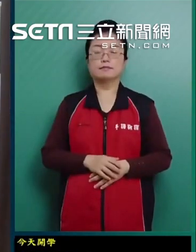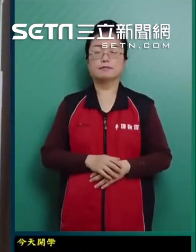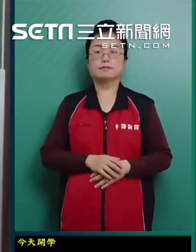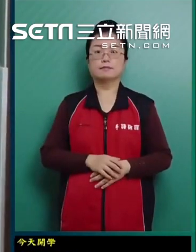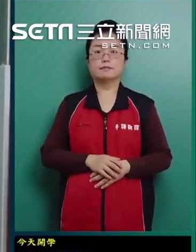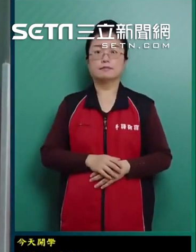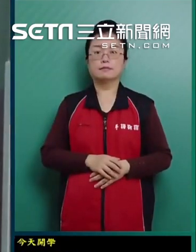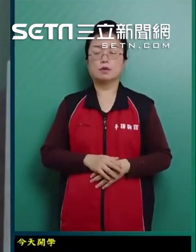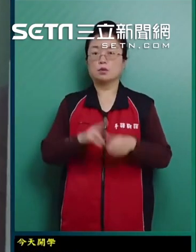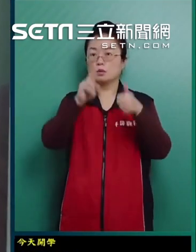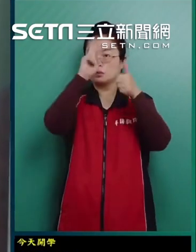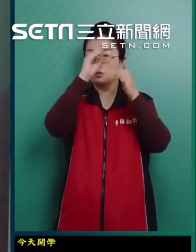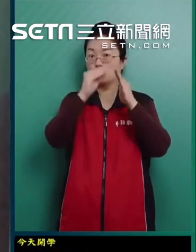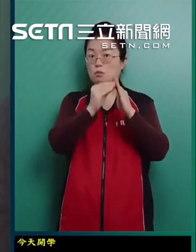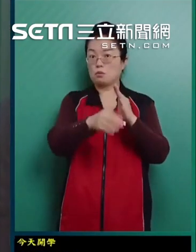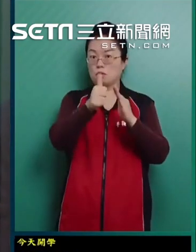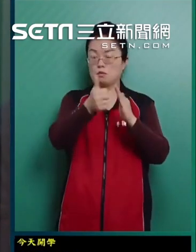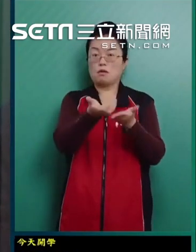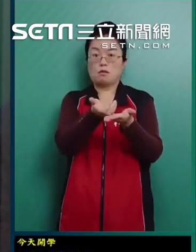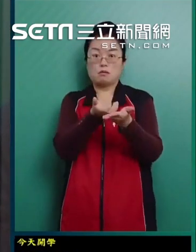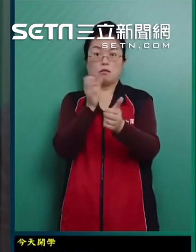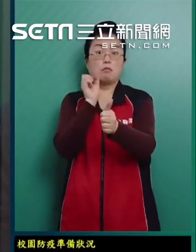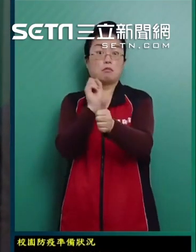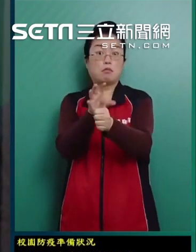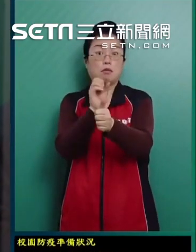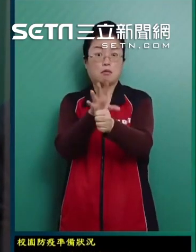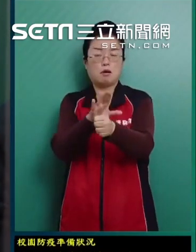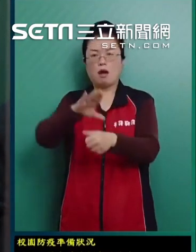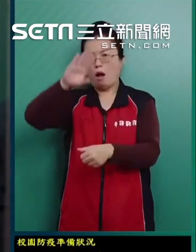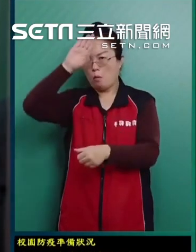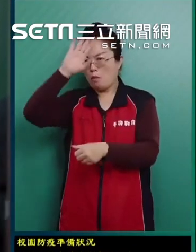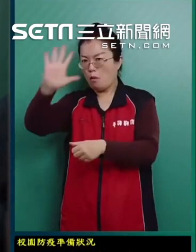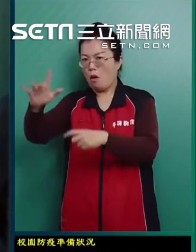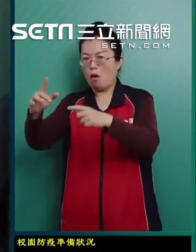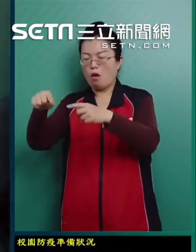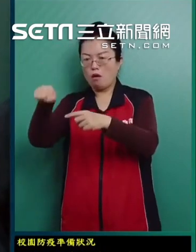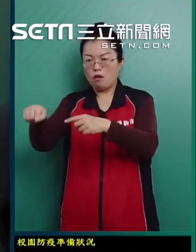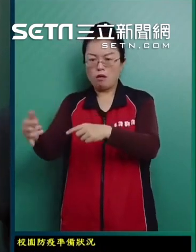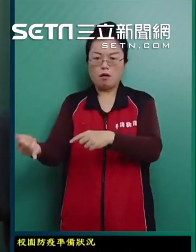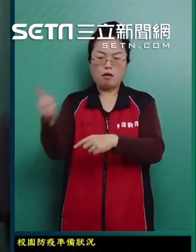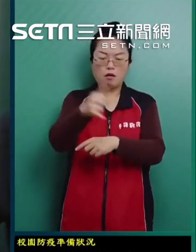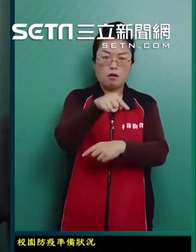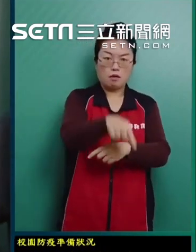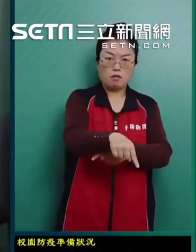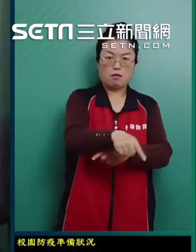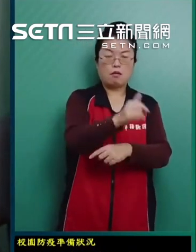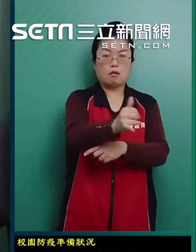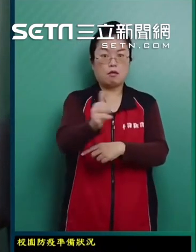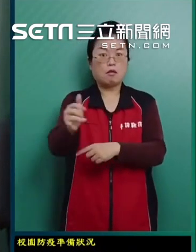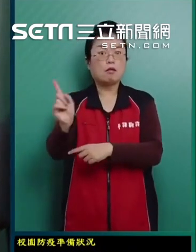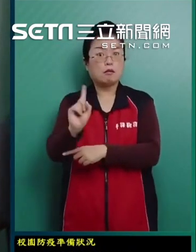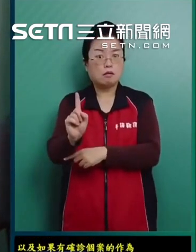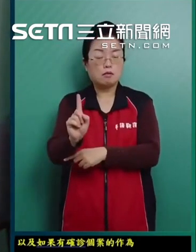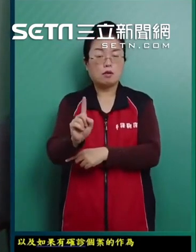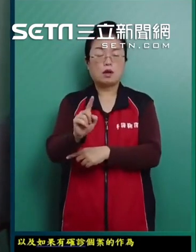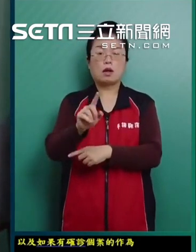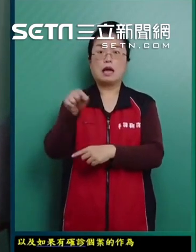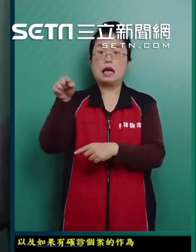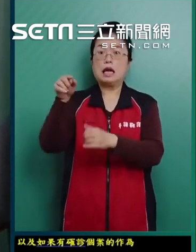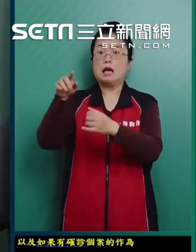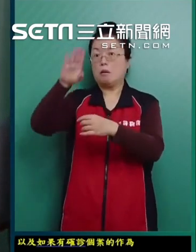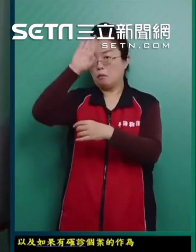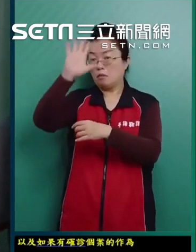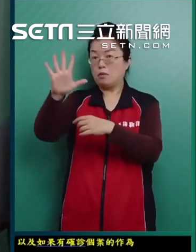这个许局长针对有确诊的这个学生，那某一个学校那么办理的这个营队，